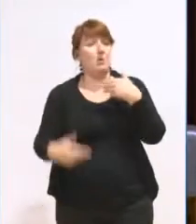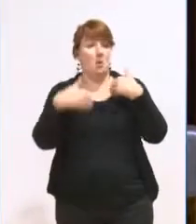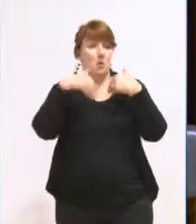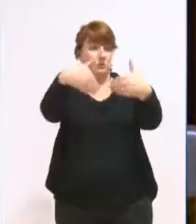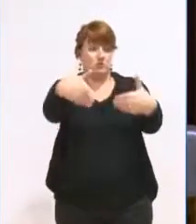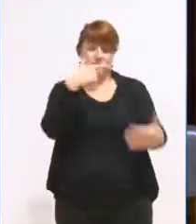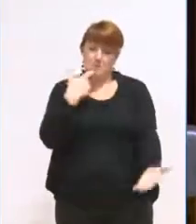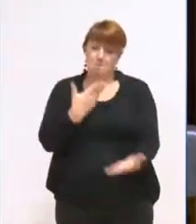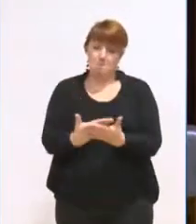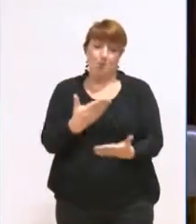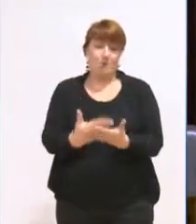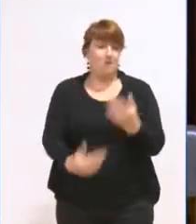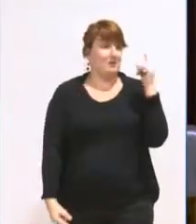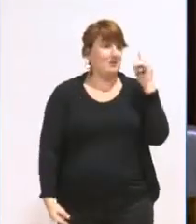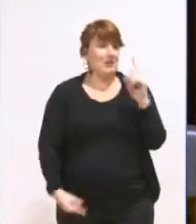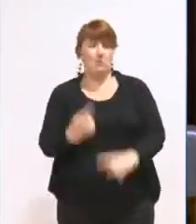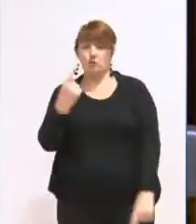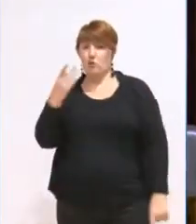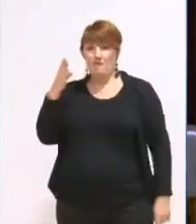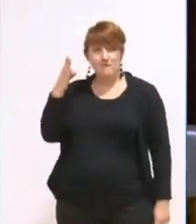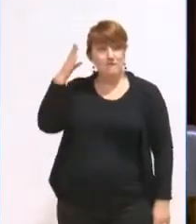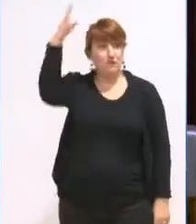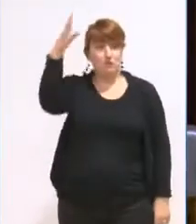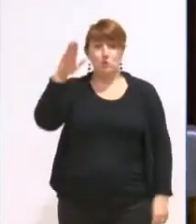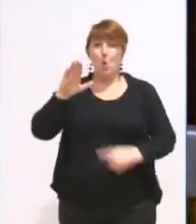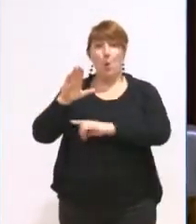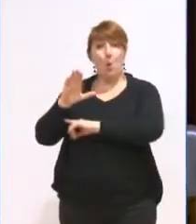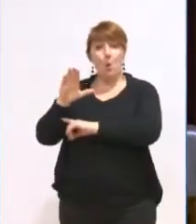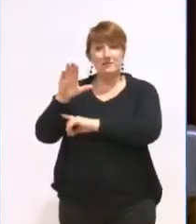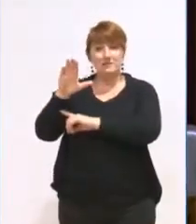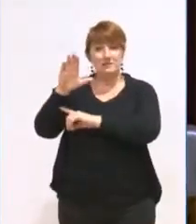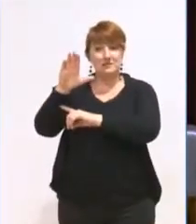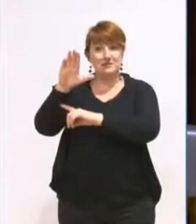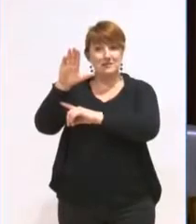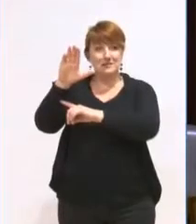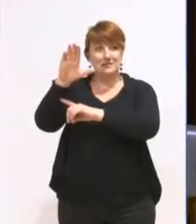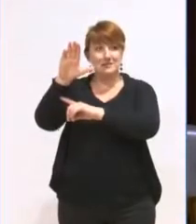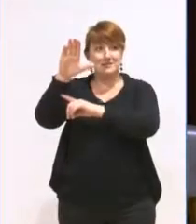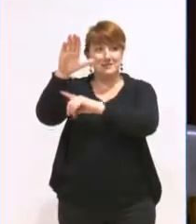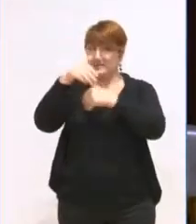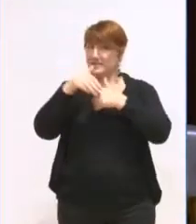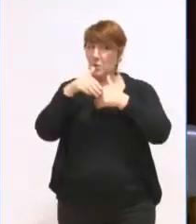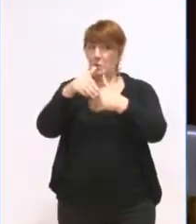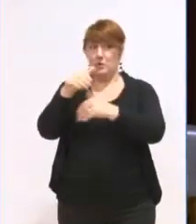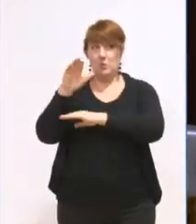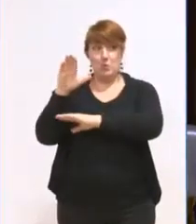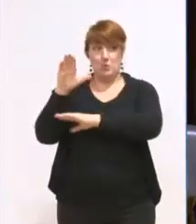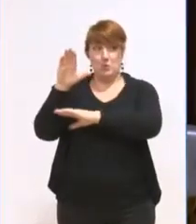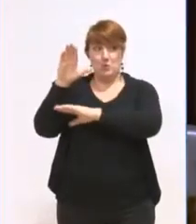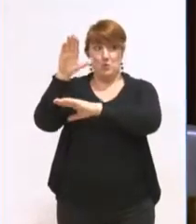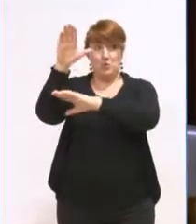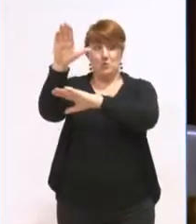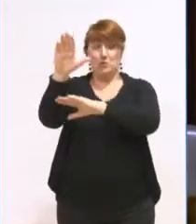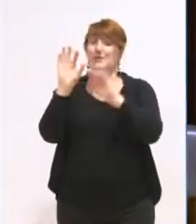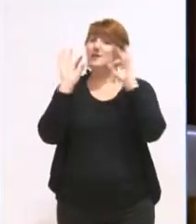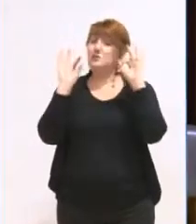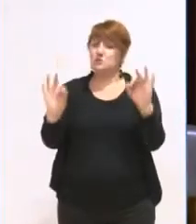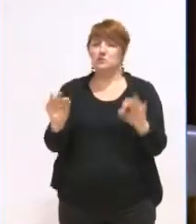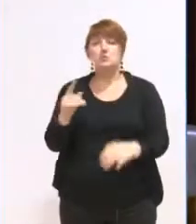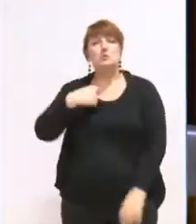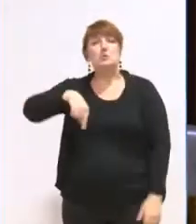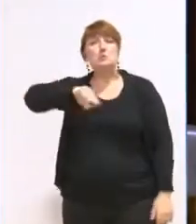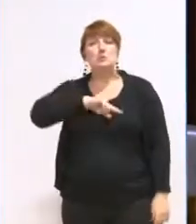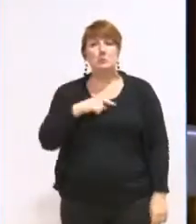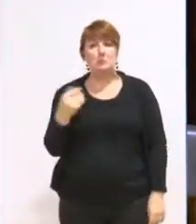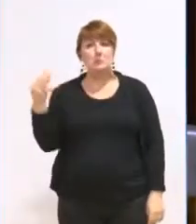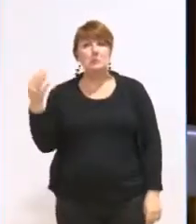fait que la croissance demain soit nécessaire. Et c'est là où quand même nous avons un léger point d'interrogation. Les